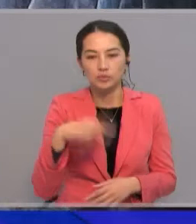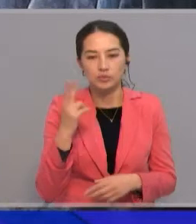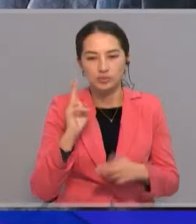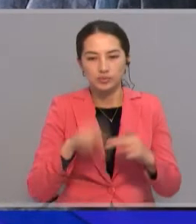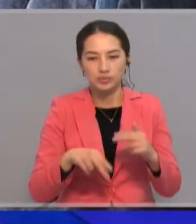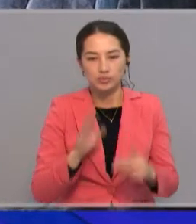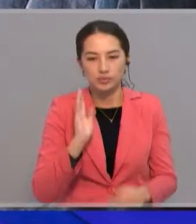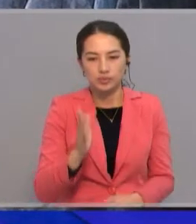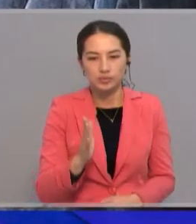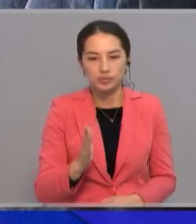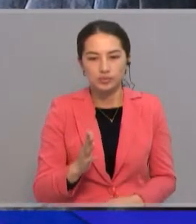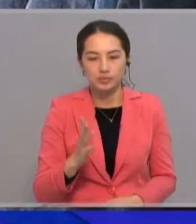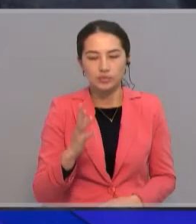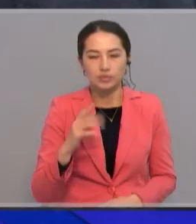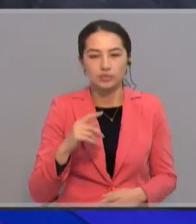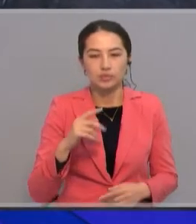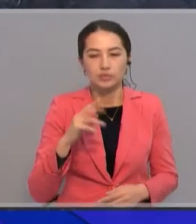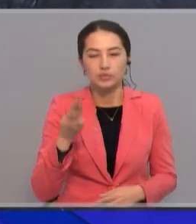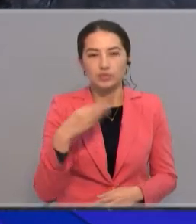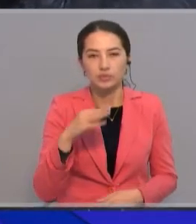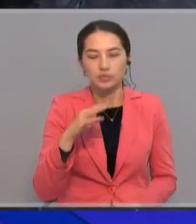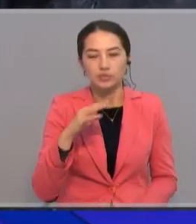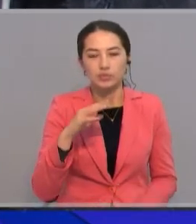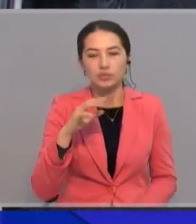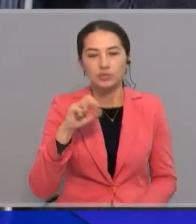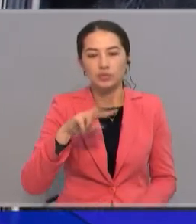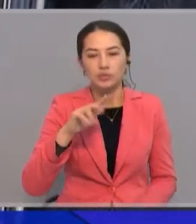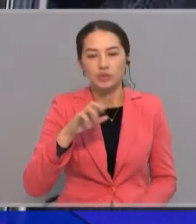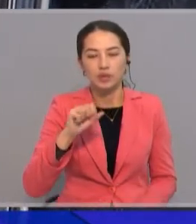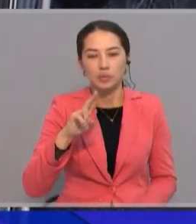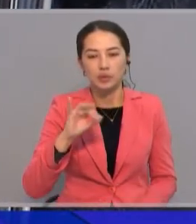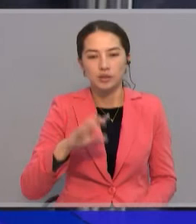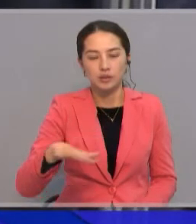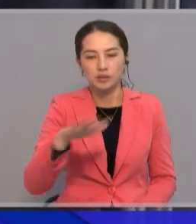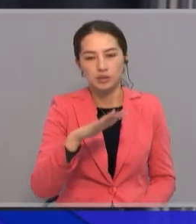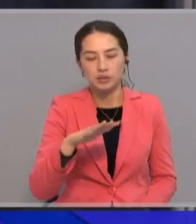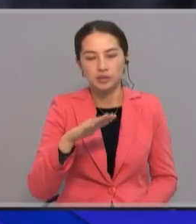ғана жалғасады. Сіз баратын жер Темірлан тас жолындағы Әл-Фараби сауда үйінің